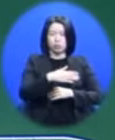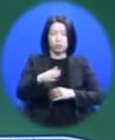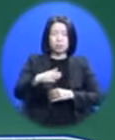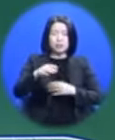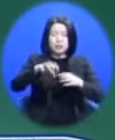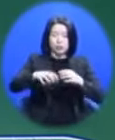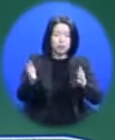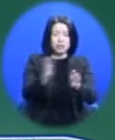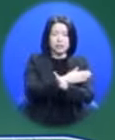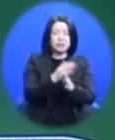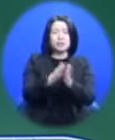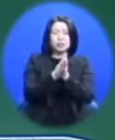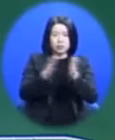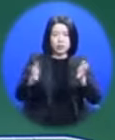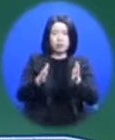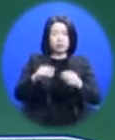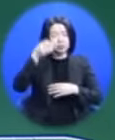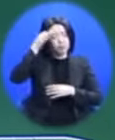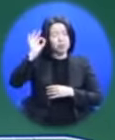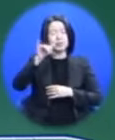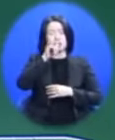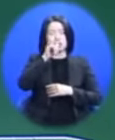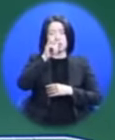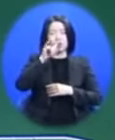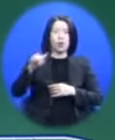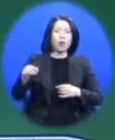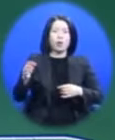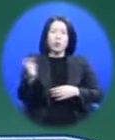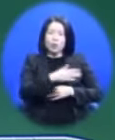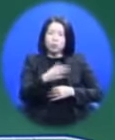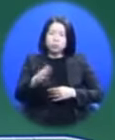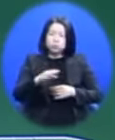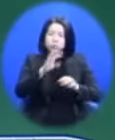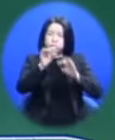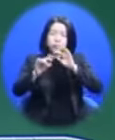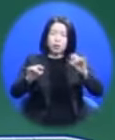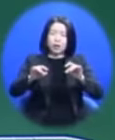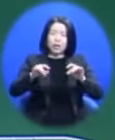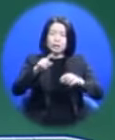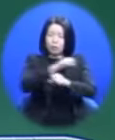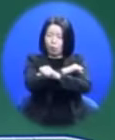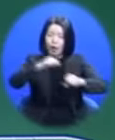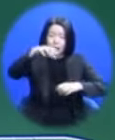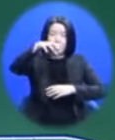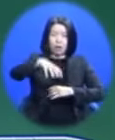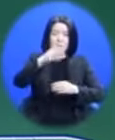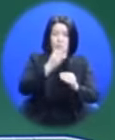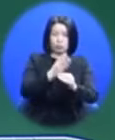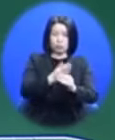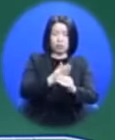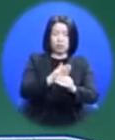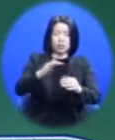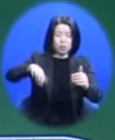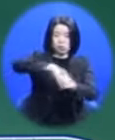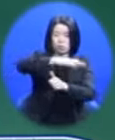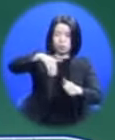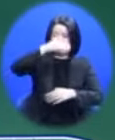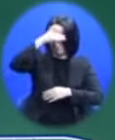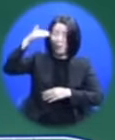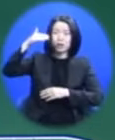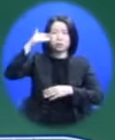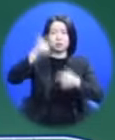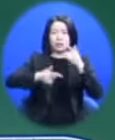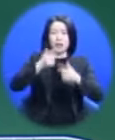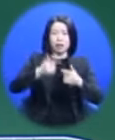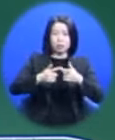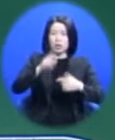시작된다는 것을 깨달았습니다. 황량하고 메마른 광야 한복판, 주위를 둘러봐도 나무 한